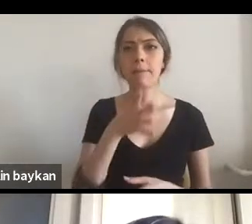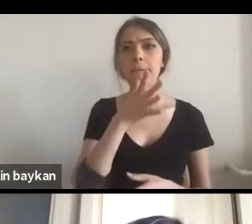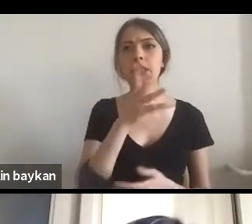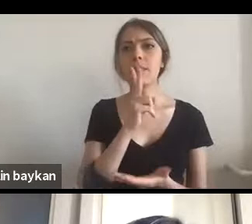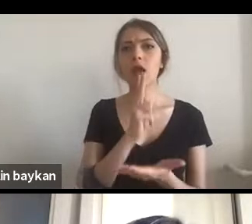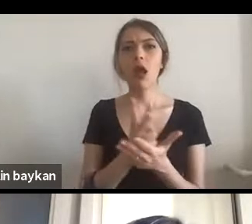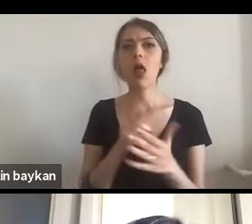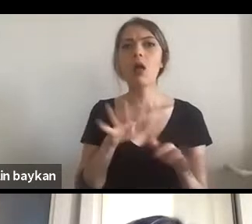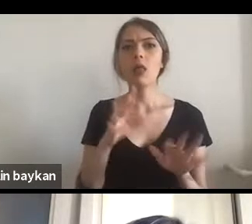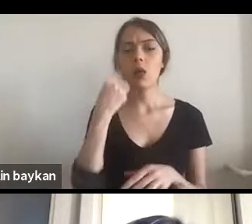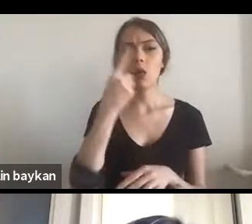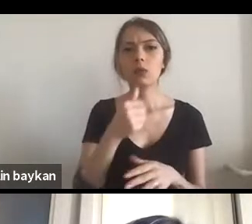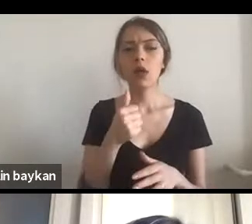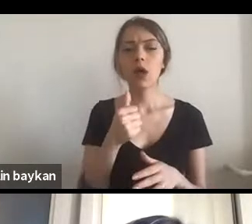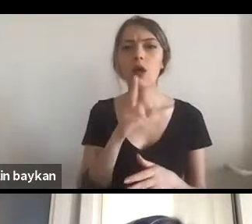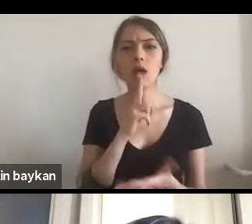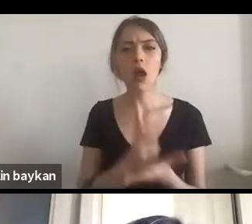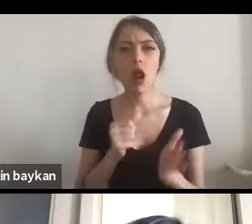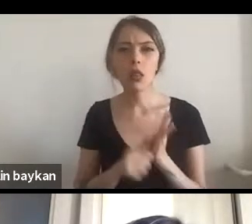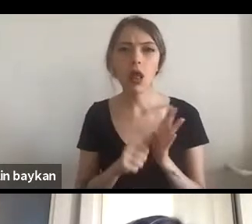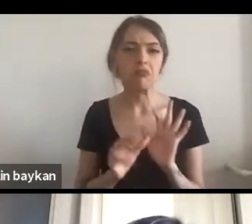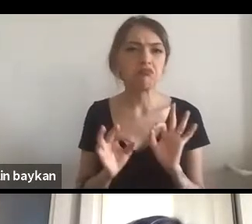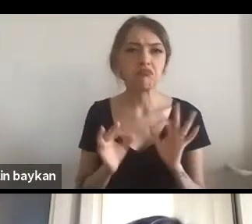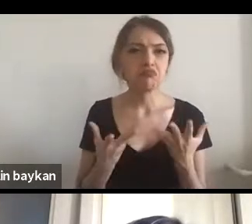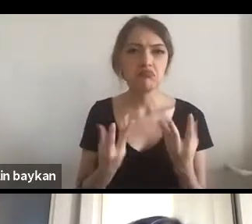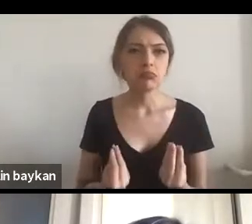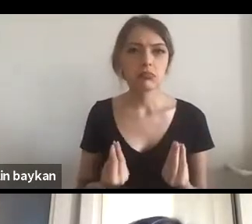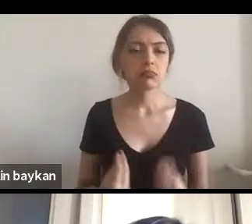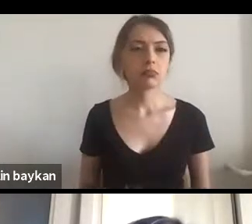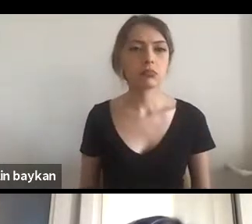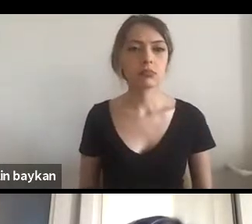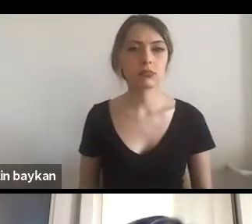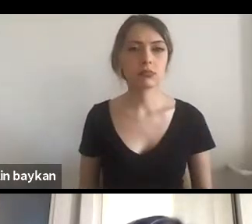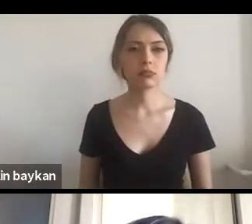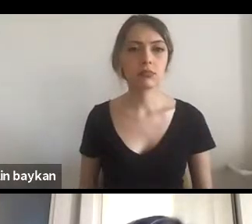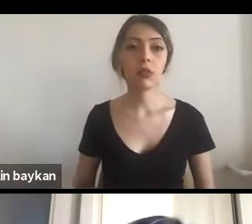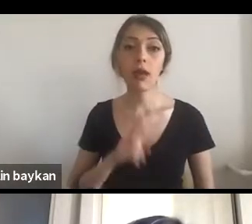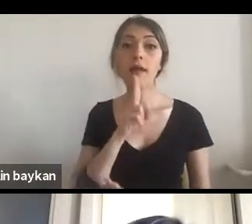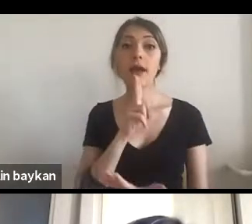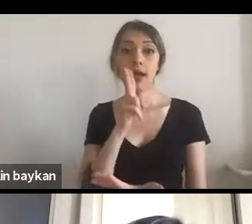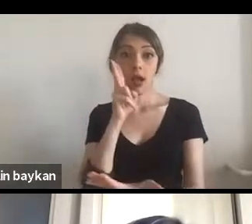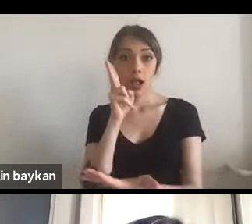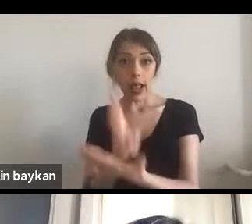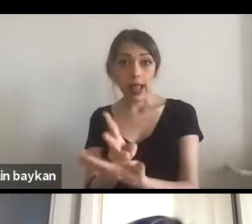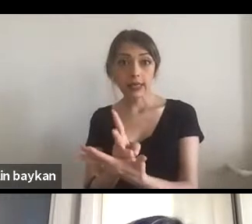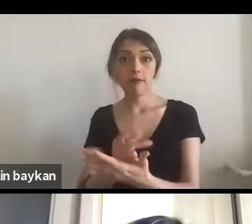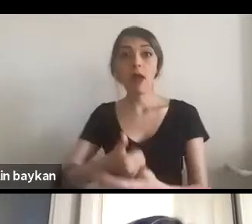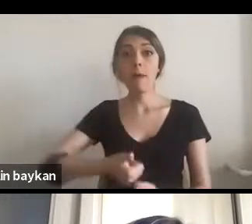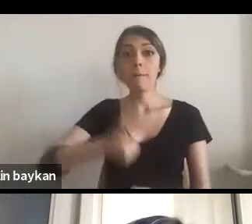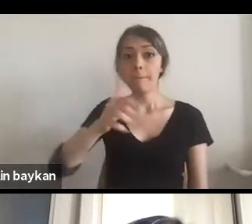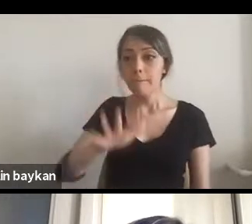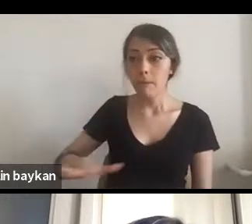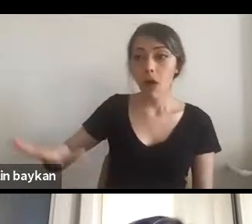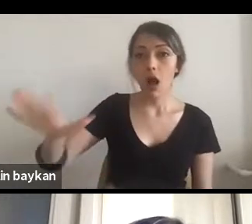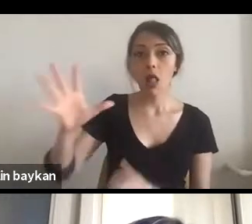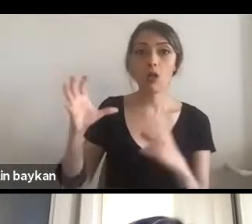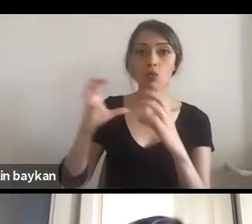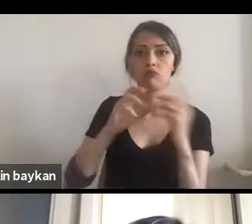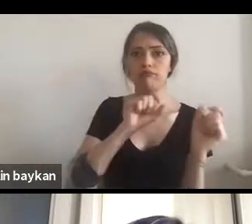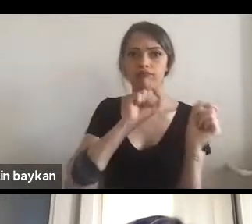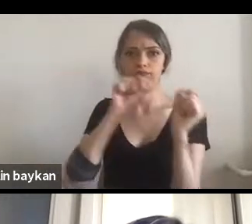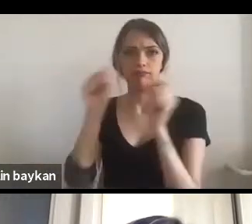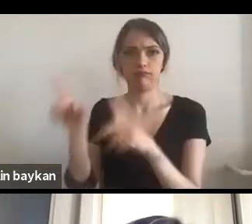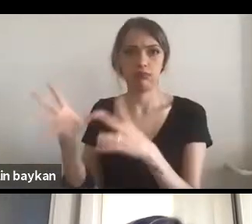Ona göre aslında cevap vermek daha mümkün olabilir. Eğer karar kesinleşti ve Bakanlar Komitesi'ne gönderildiyse,